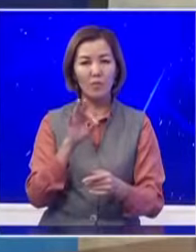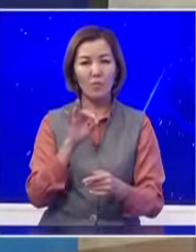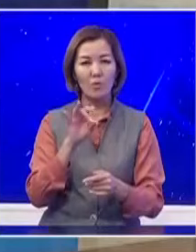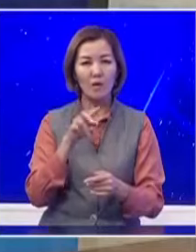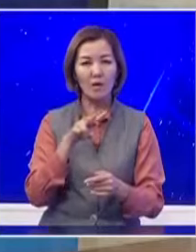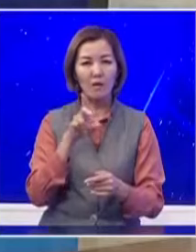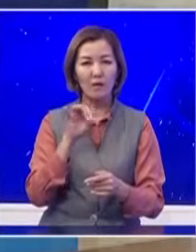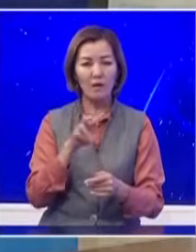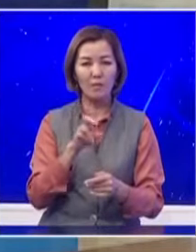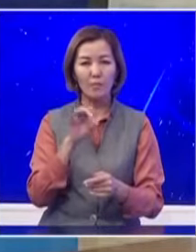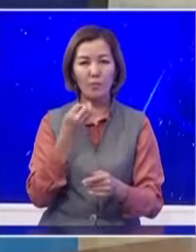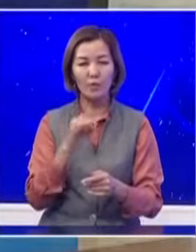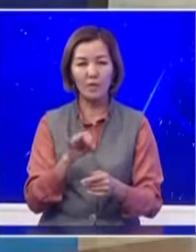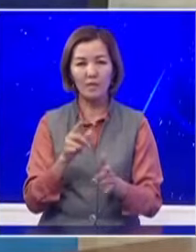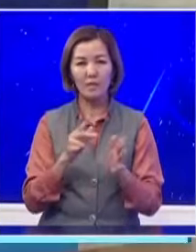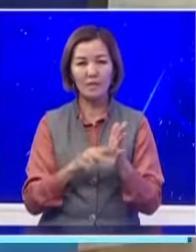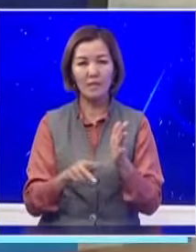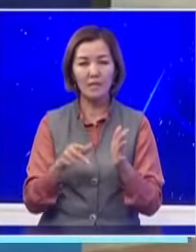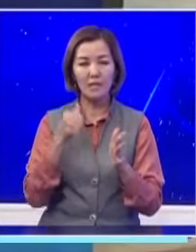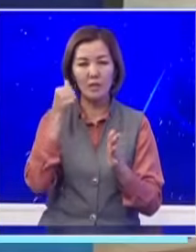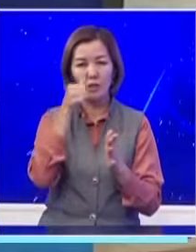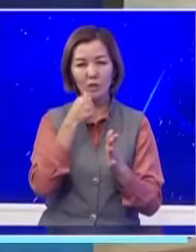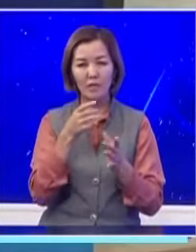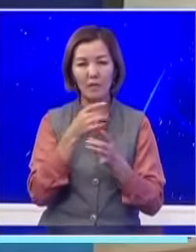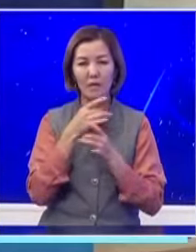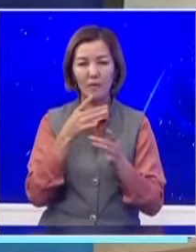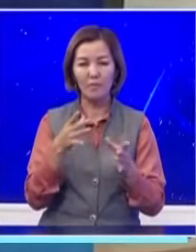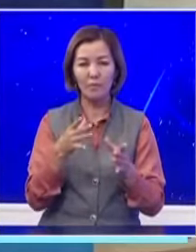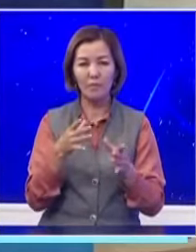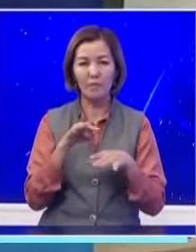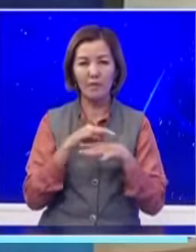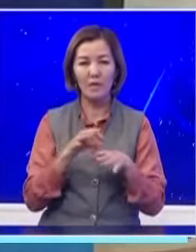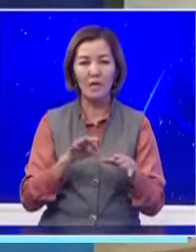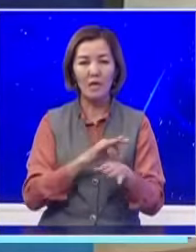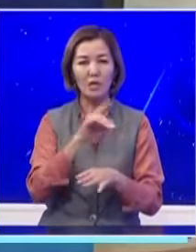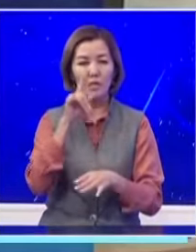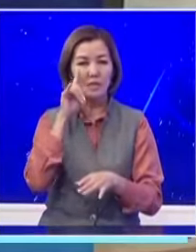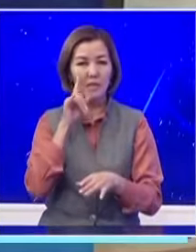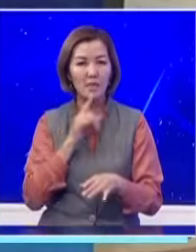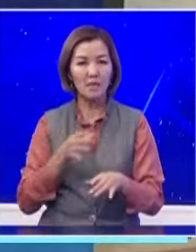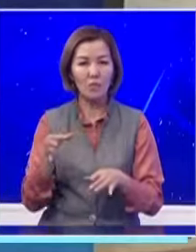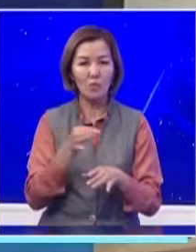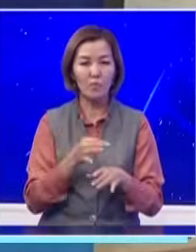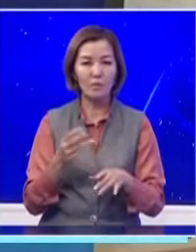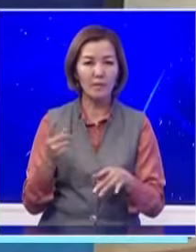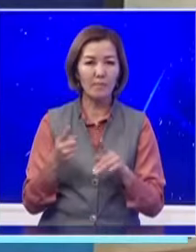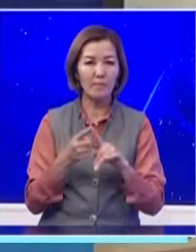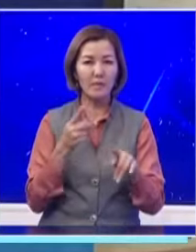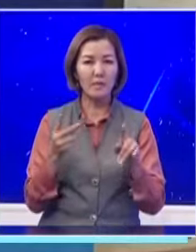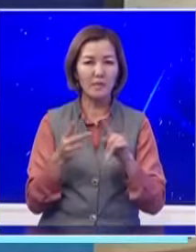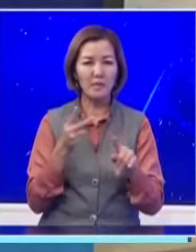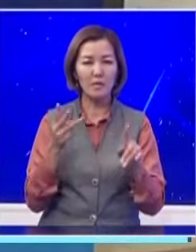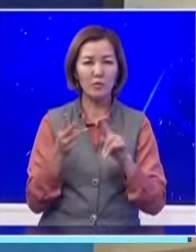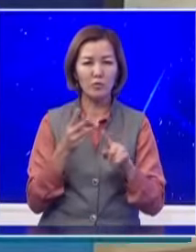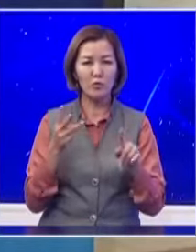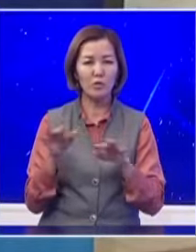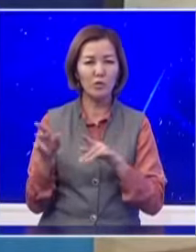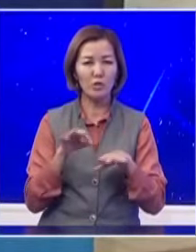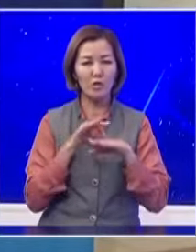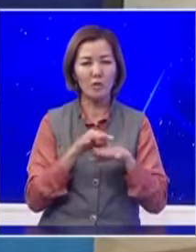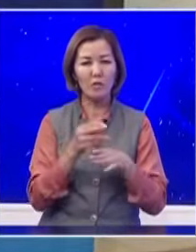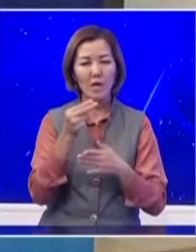жылдығы республика көлемінде тойланып жатыр, өзінің туған өңірінде Шығыс Қазақстан облысында. 2-3 мәрте мерейтойлық шаралар болды, Астанада